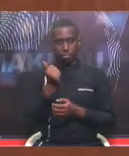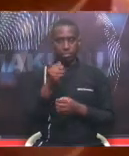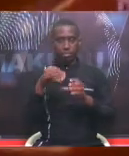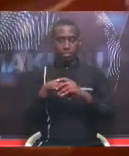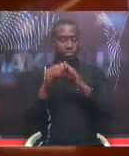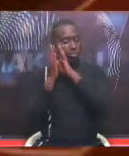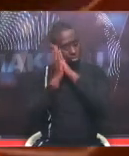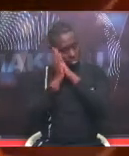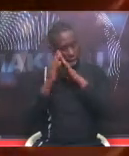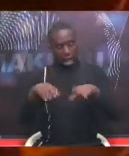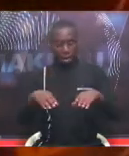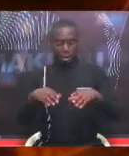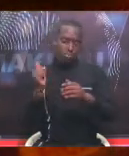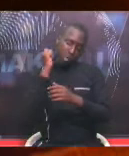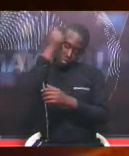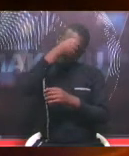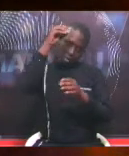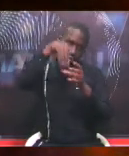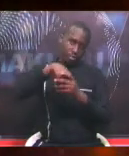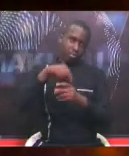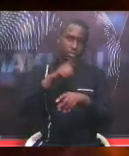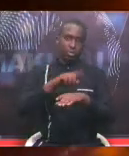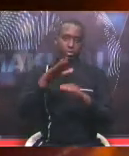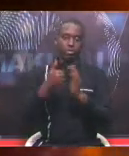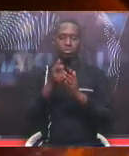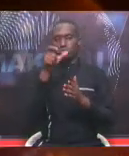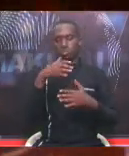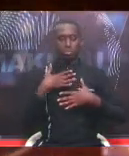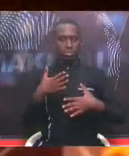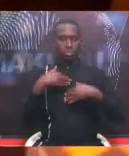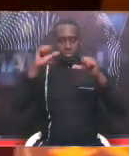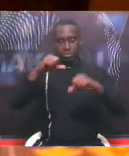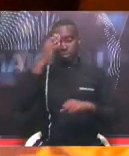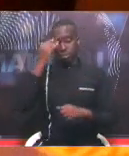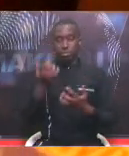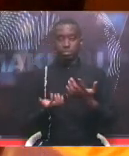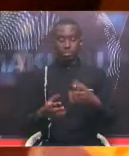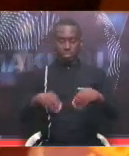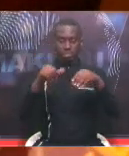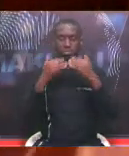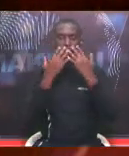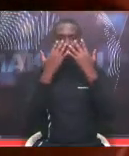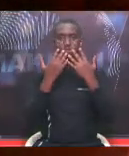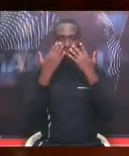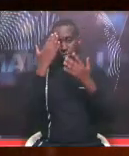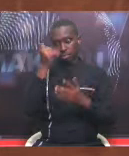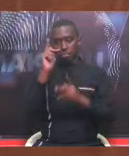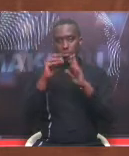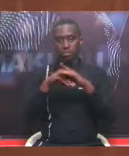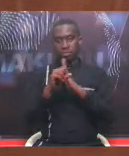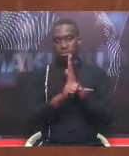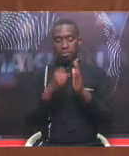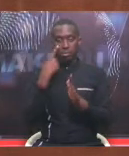mashuka riba ririmo. Igihe cyose rero umuntu ari guhumeka nabi kubera iri vumbi. Izindi nzego ziri hejuru wenda w'umurenge kuko umurenge